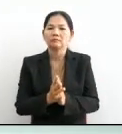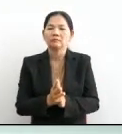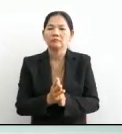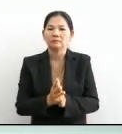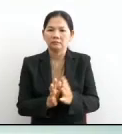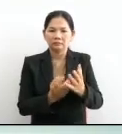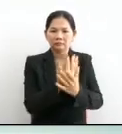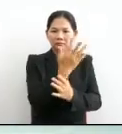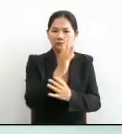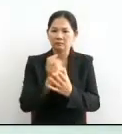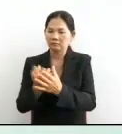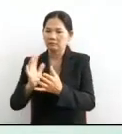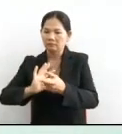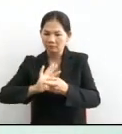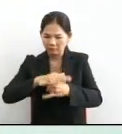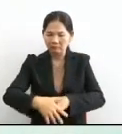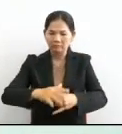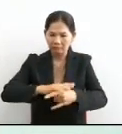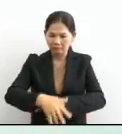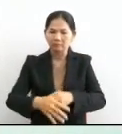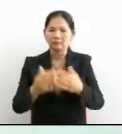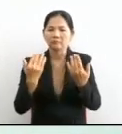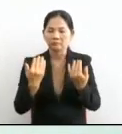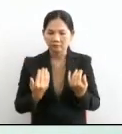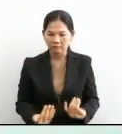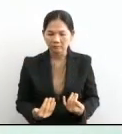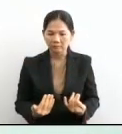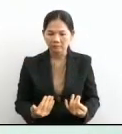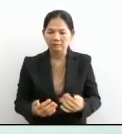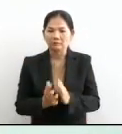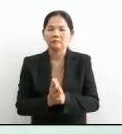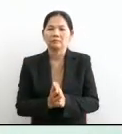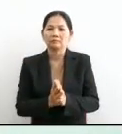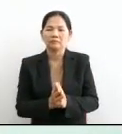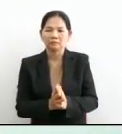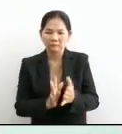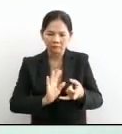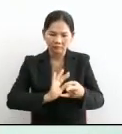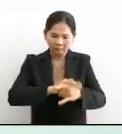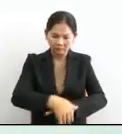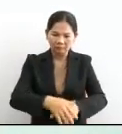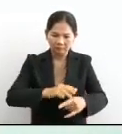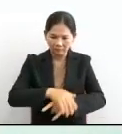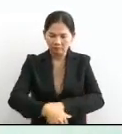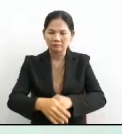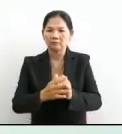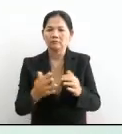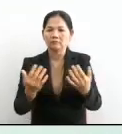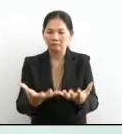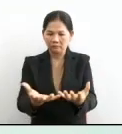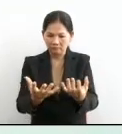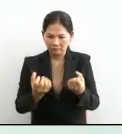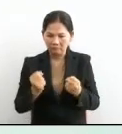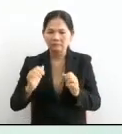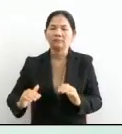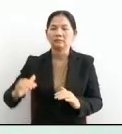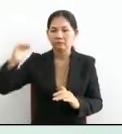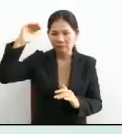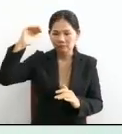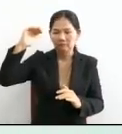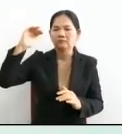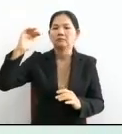đầm lấu mì tắt chụp bằng ní đầm lâu mí cầm bún miên đầm rơi cá